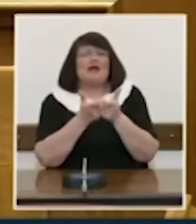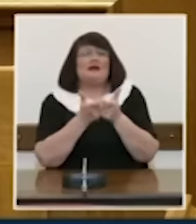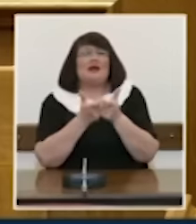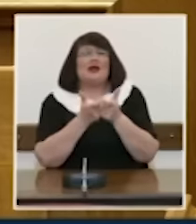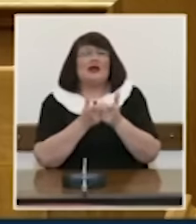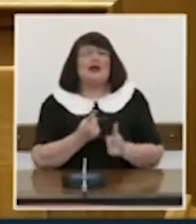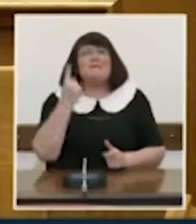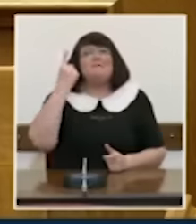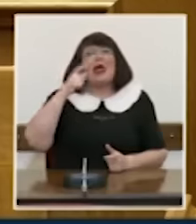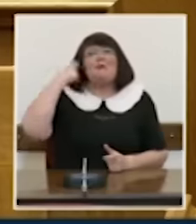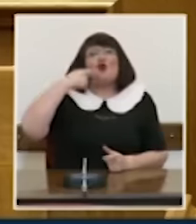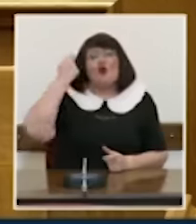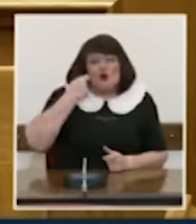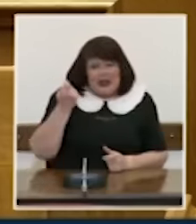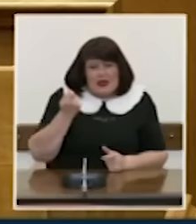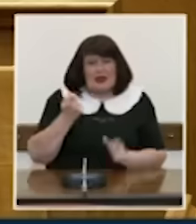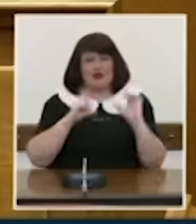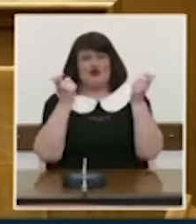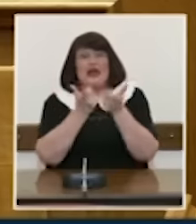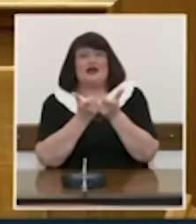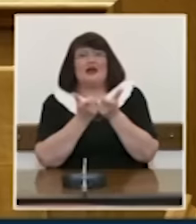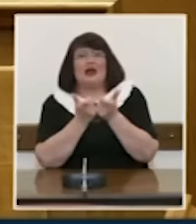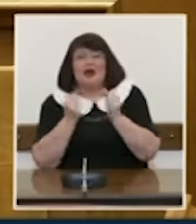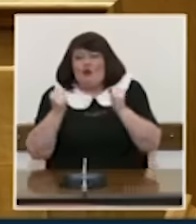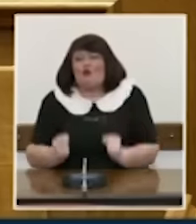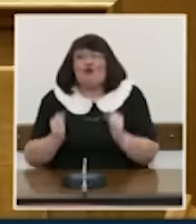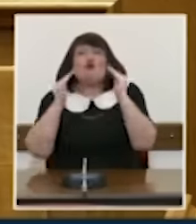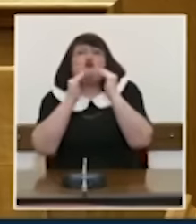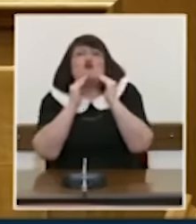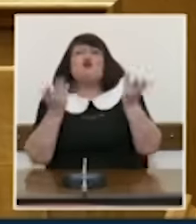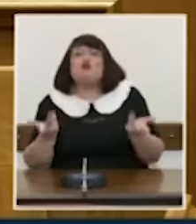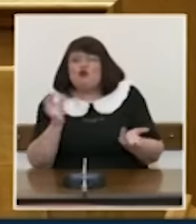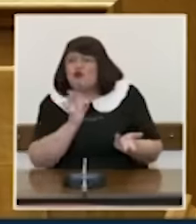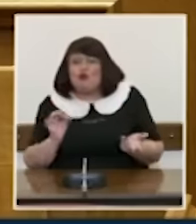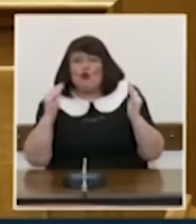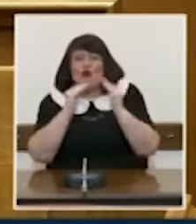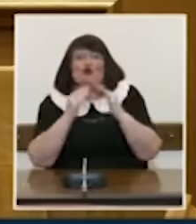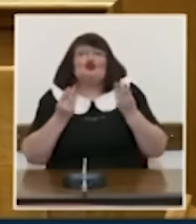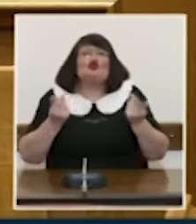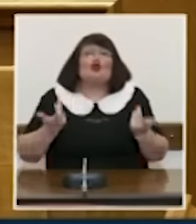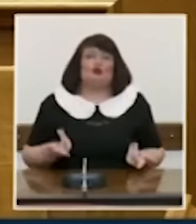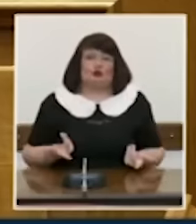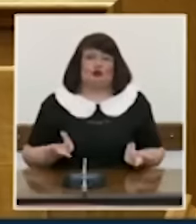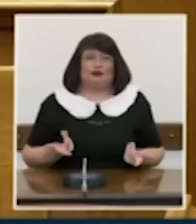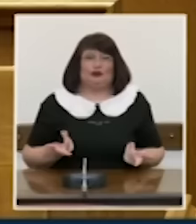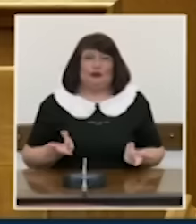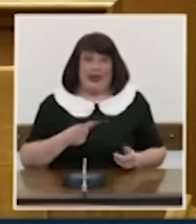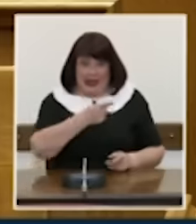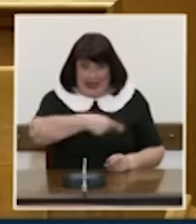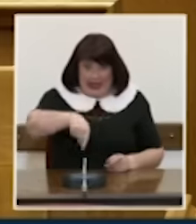μονογονεϊκή οικογένεια, πού να στεγαστούν, πώς να στεγαστούν, εκτός όλων των άλλων. Εσείς